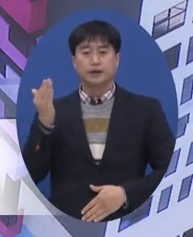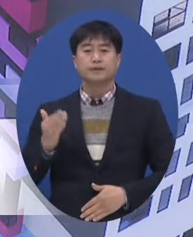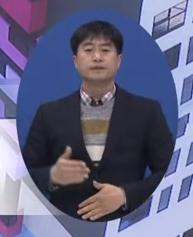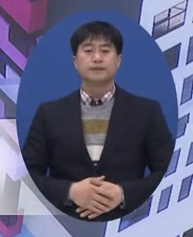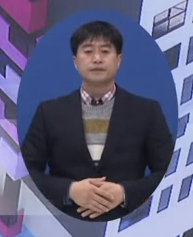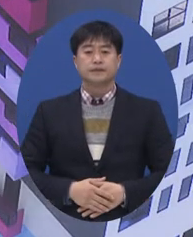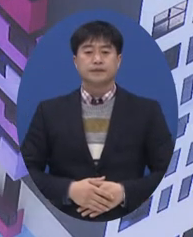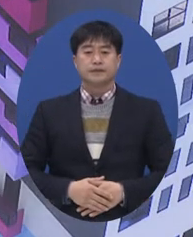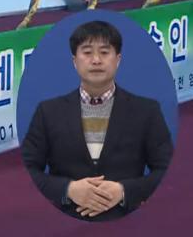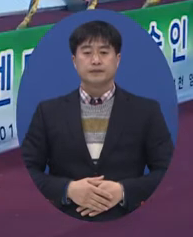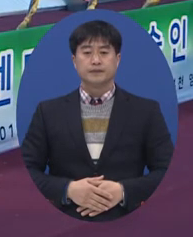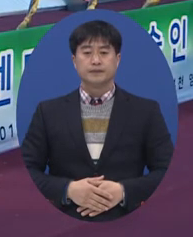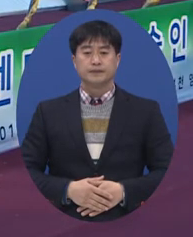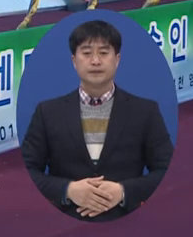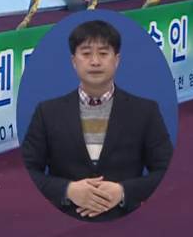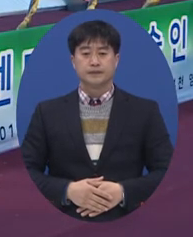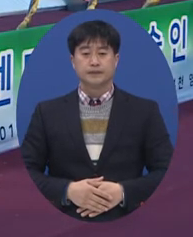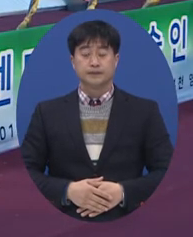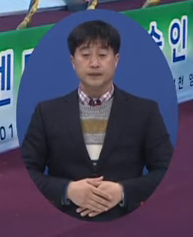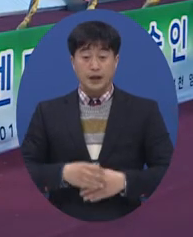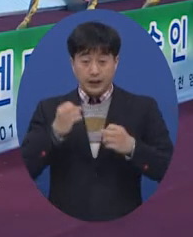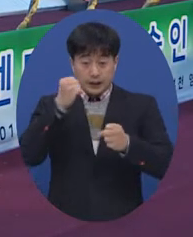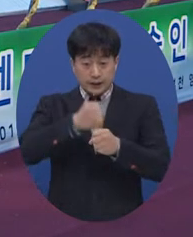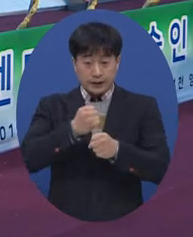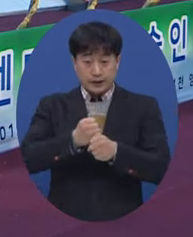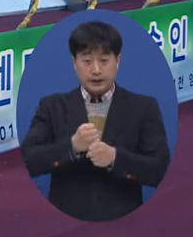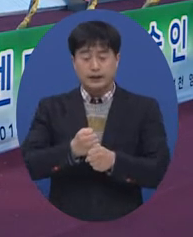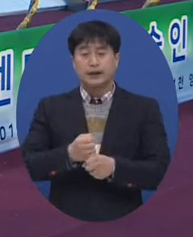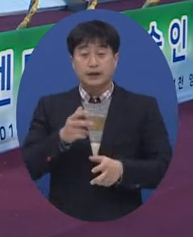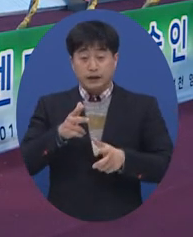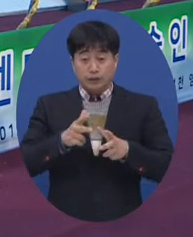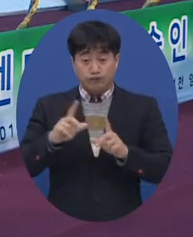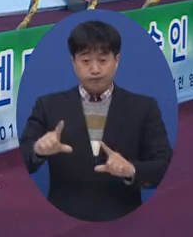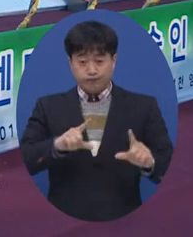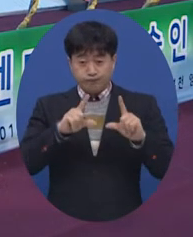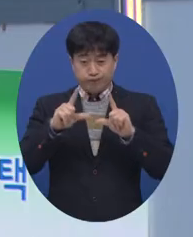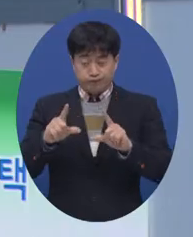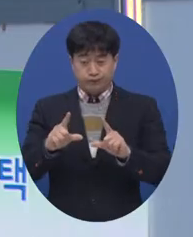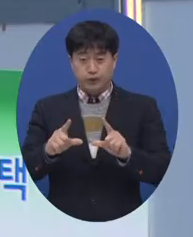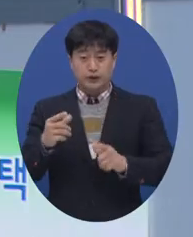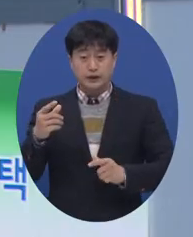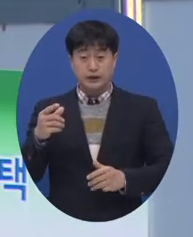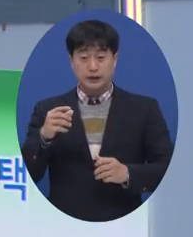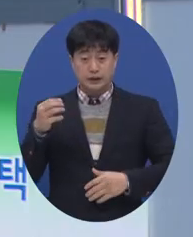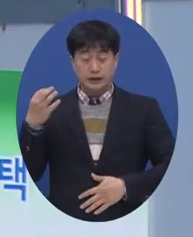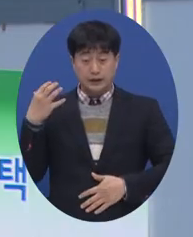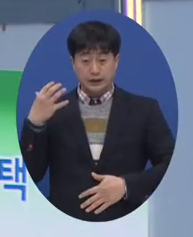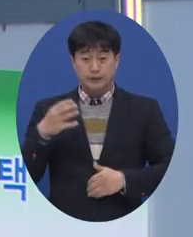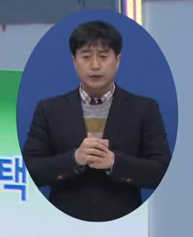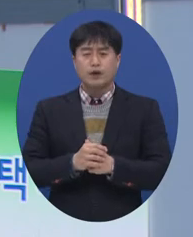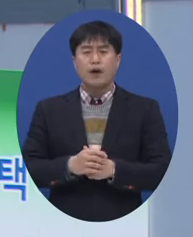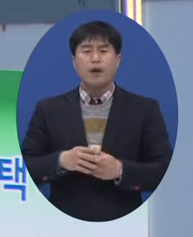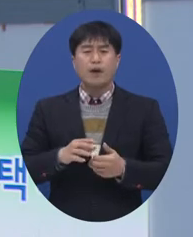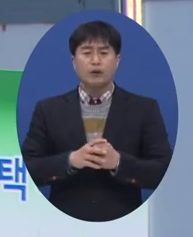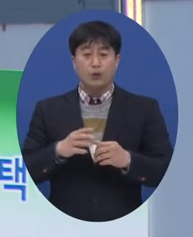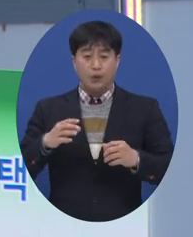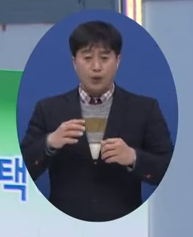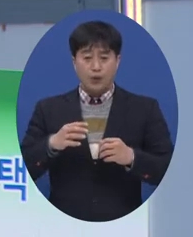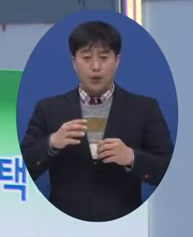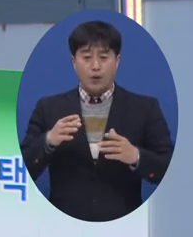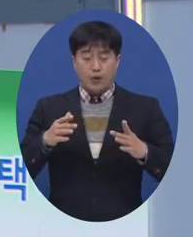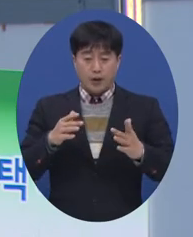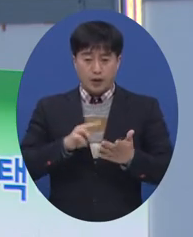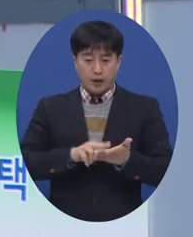창출도 기대가 됩니다. 창작과 사업 주거 기능까지 갖춘 국내 최초의 만화 산업 복합 단지로 주목받는